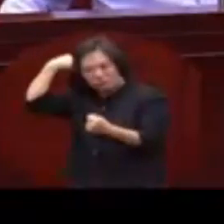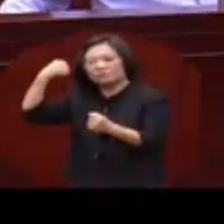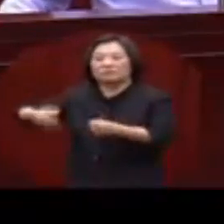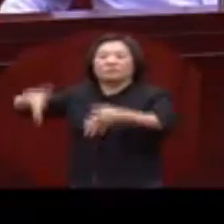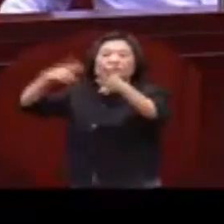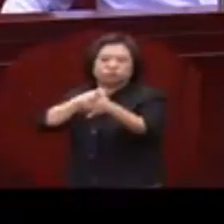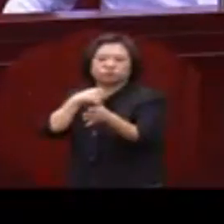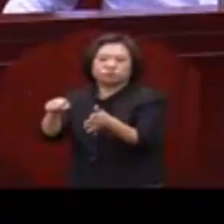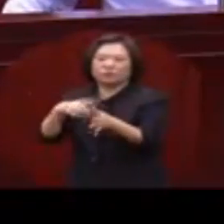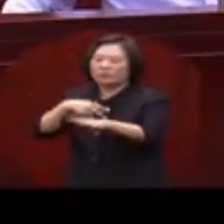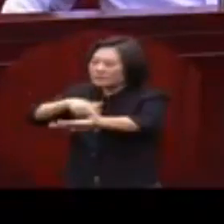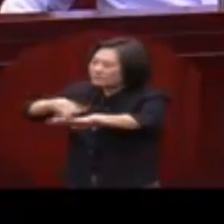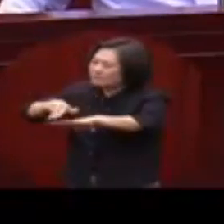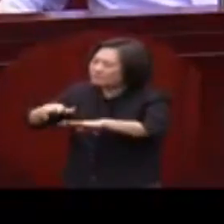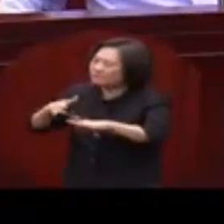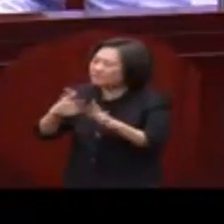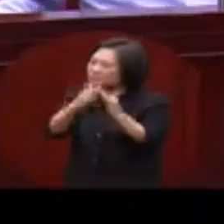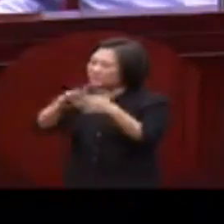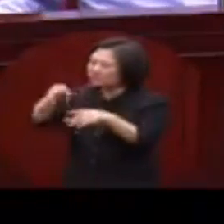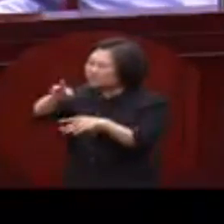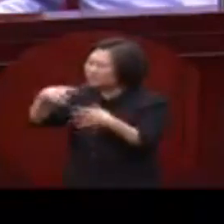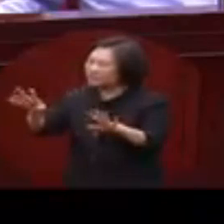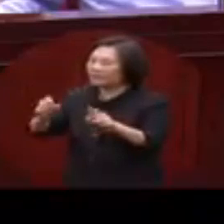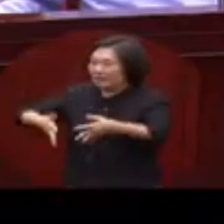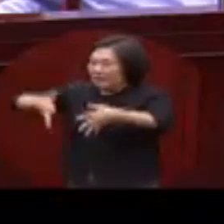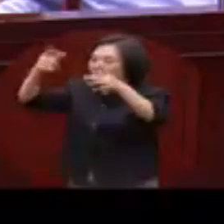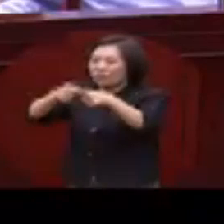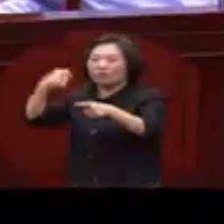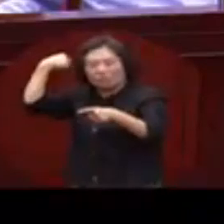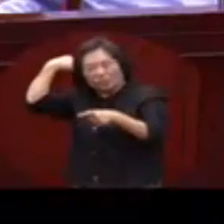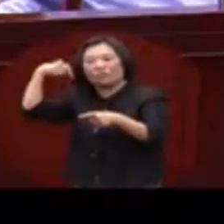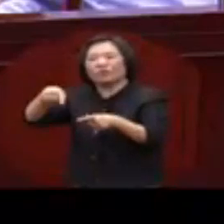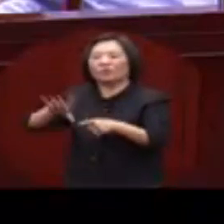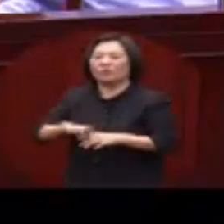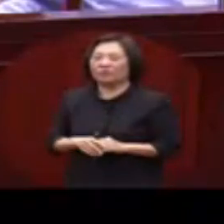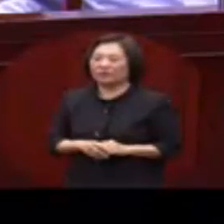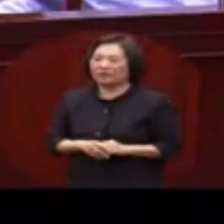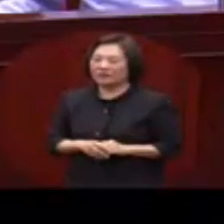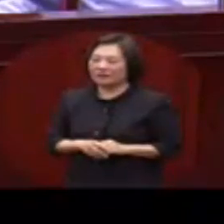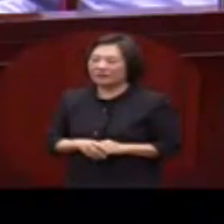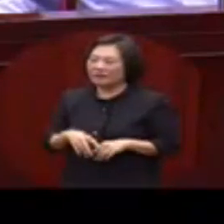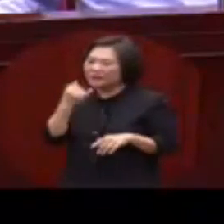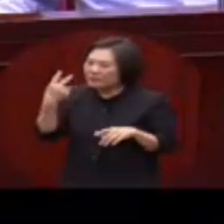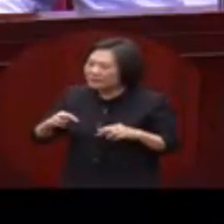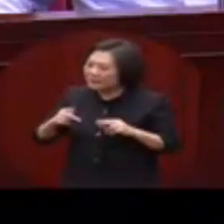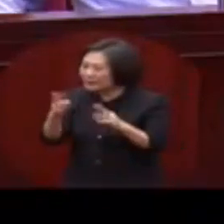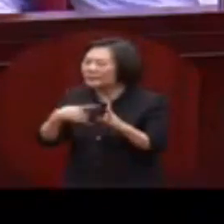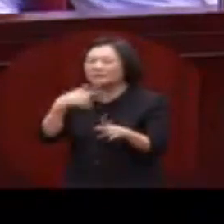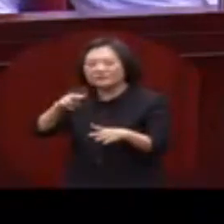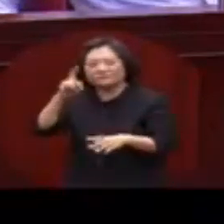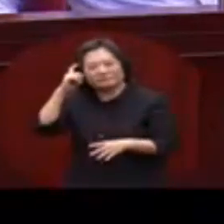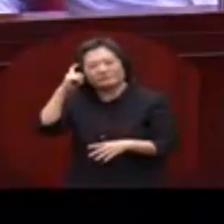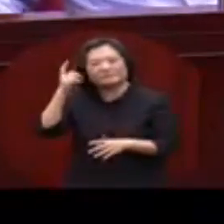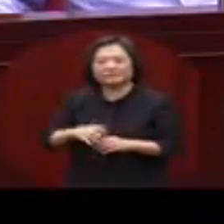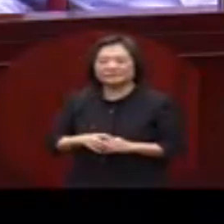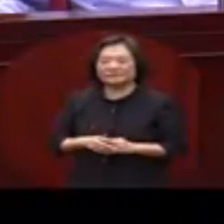这个地方有规划的，大概现在规划差不多3000户的公宅，你知道，那能不能有地再盖，这我们会再思考看看。所以这